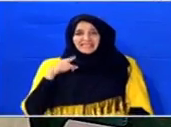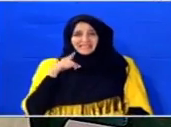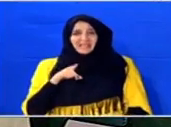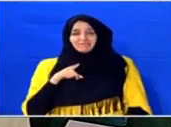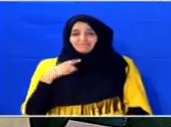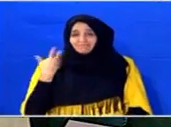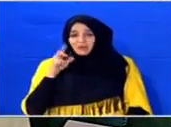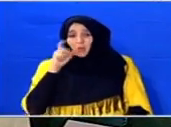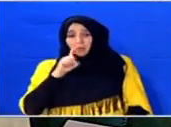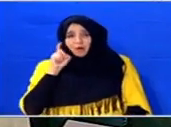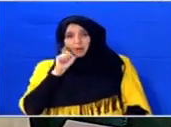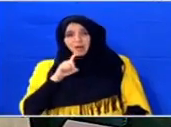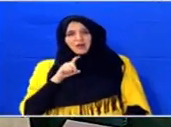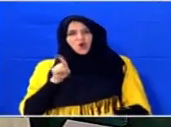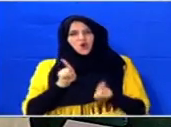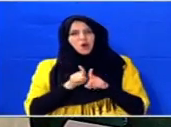مرضيه